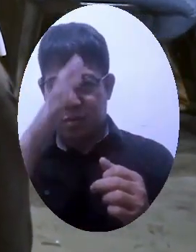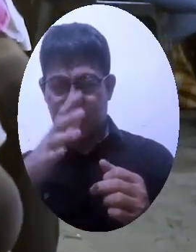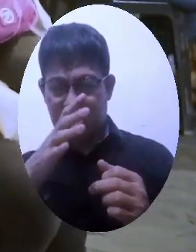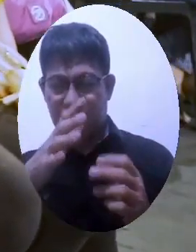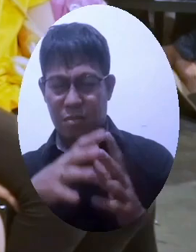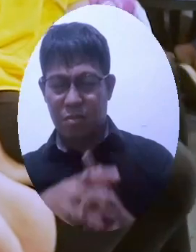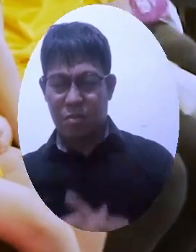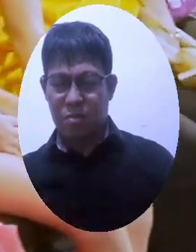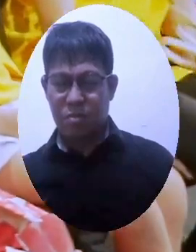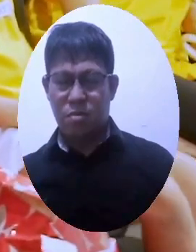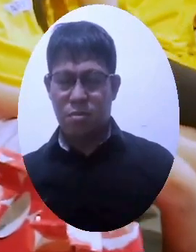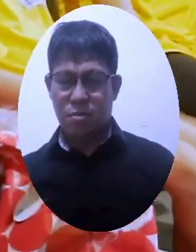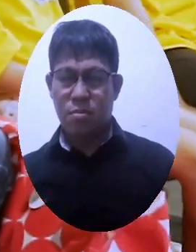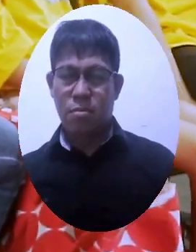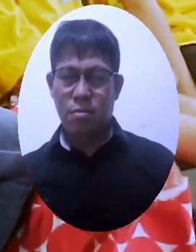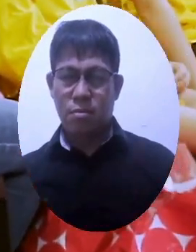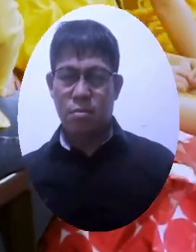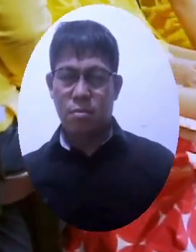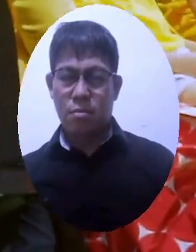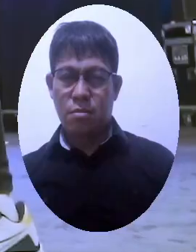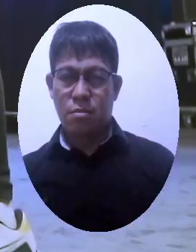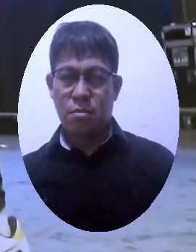mga magulang.